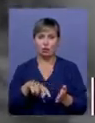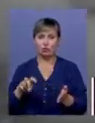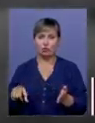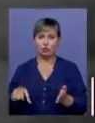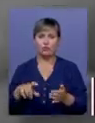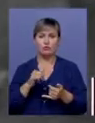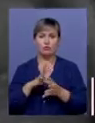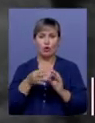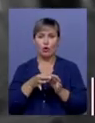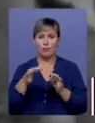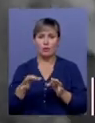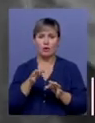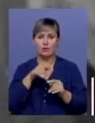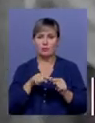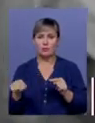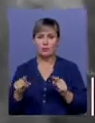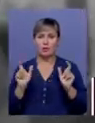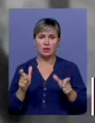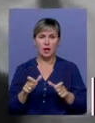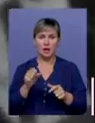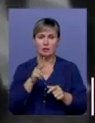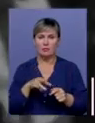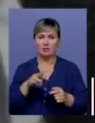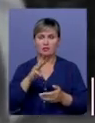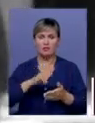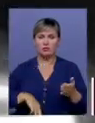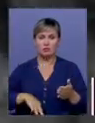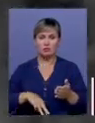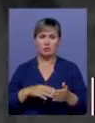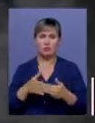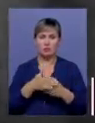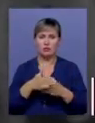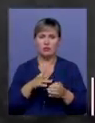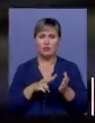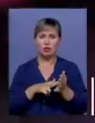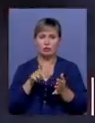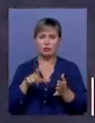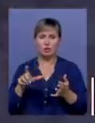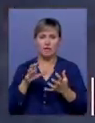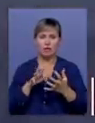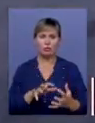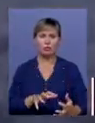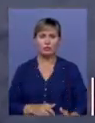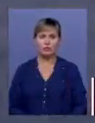области за период действия карантина к мерам административного взыскания привлекли владельцев 8 автобусов